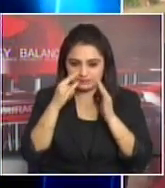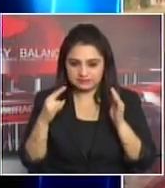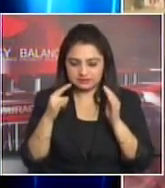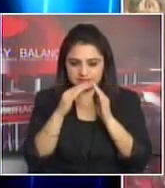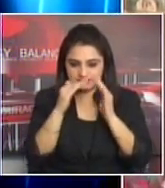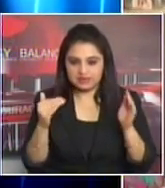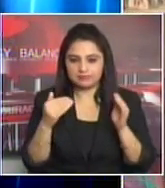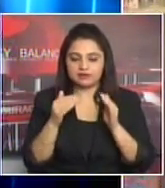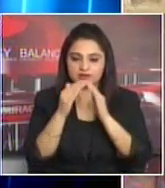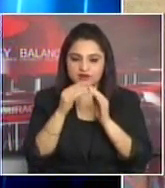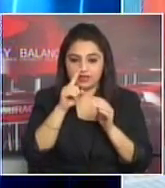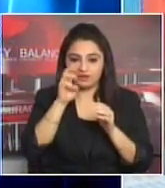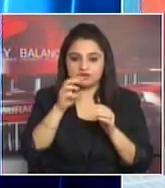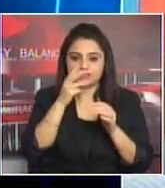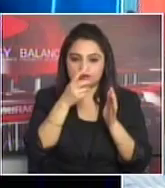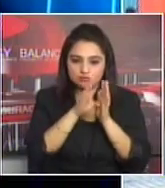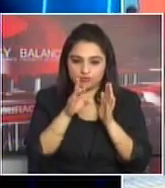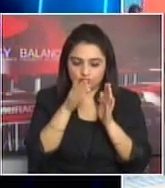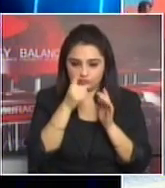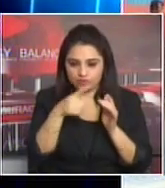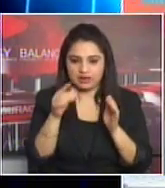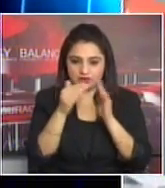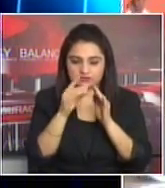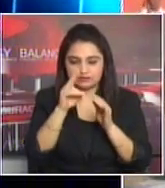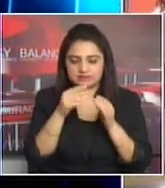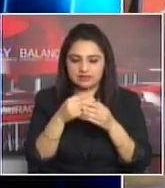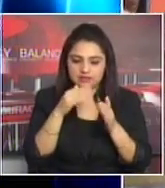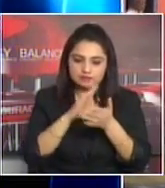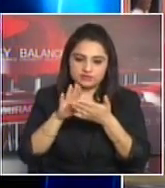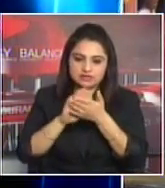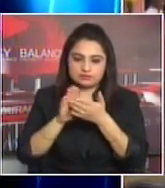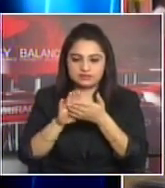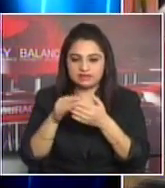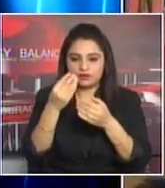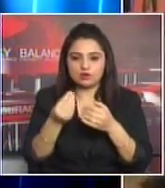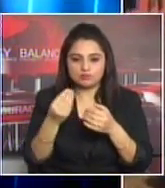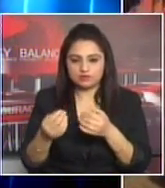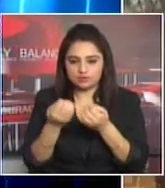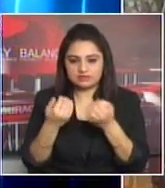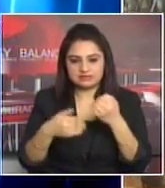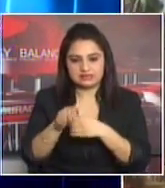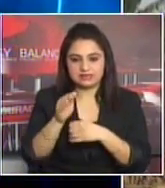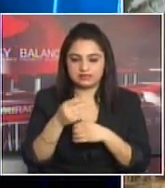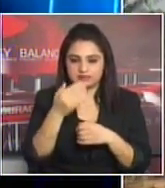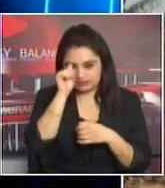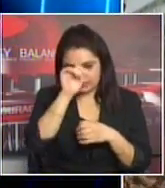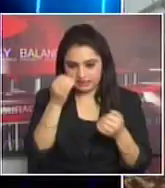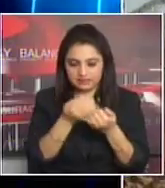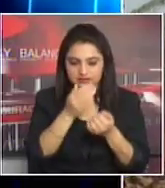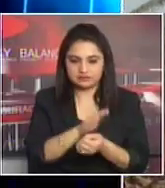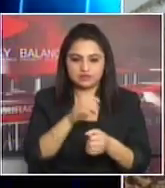करिब 1000 वटा छन्। त्यसलाई क्रमशः हटाउँदै जाने नगरपालिका कार्यालयले जनाएको छ। वडा नम्बर